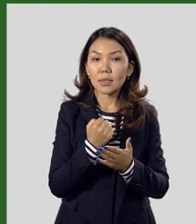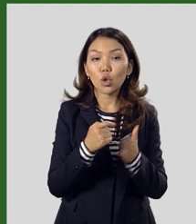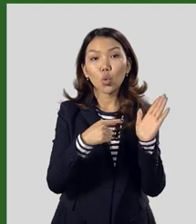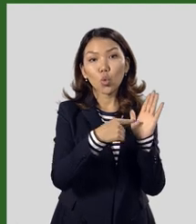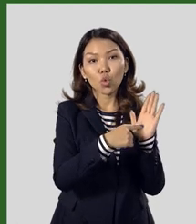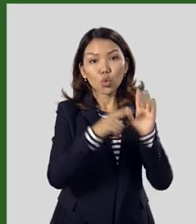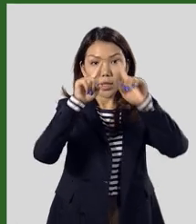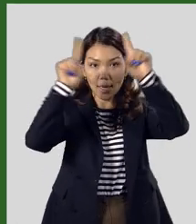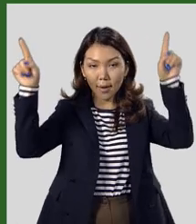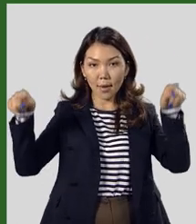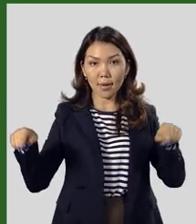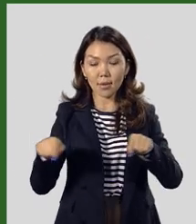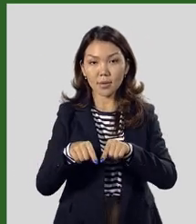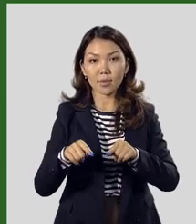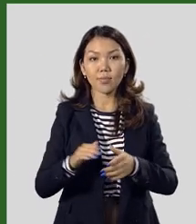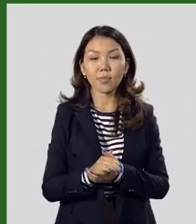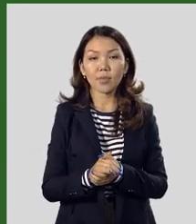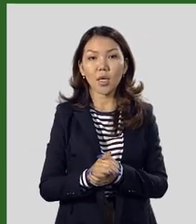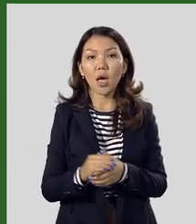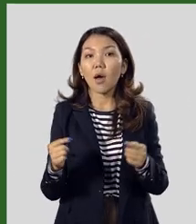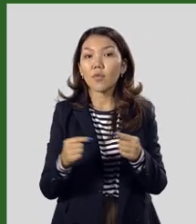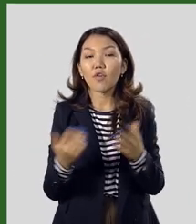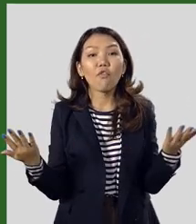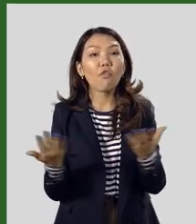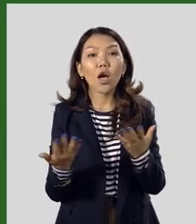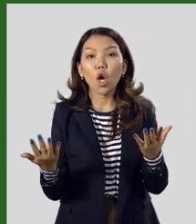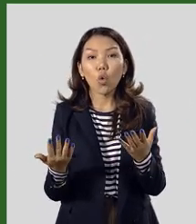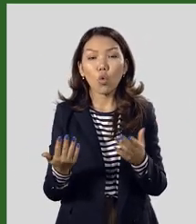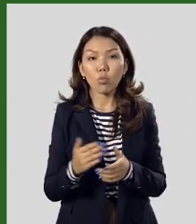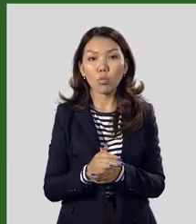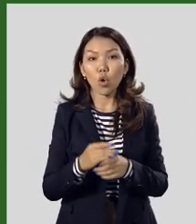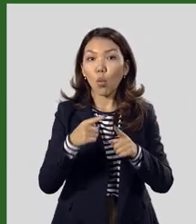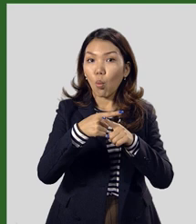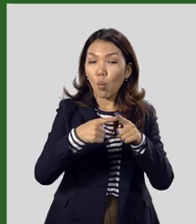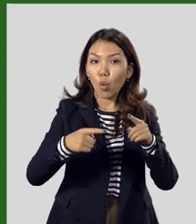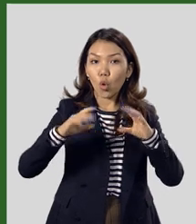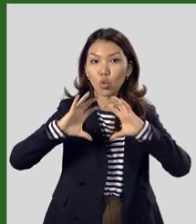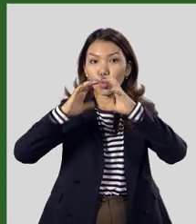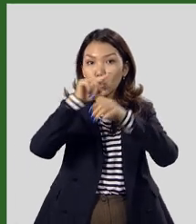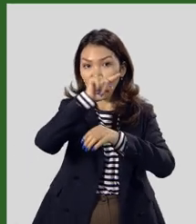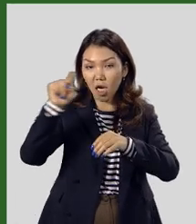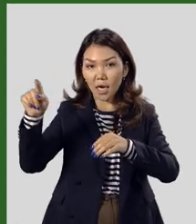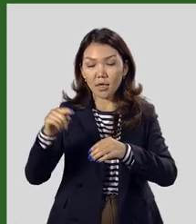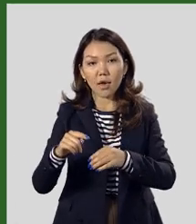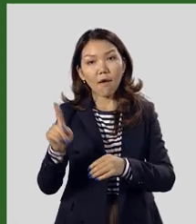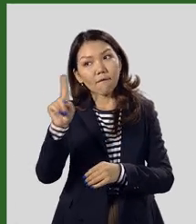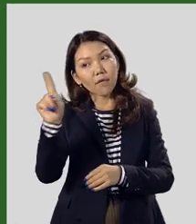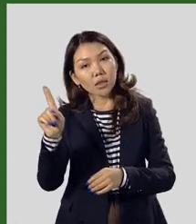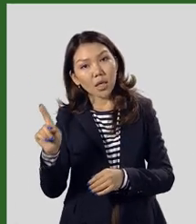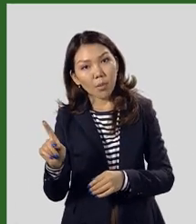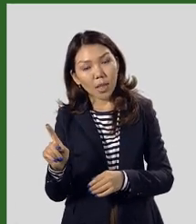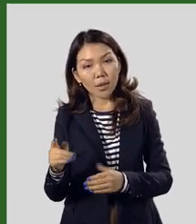карте, определить, в каком полушарии, западном или восточном, он